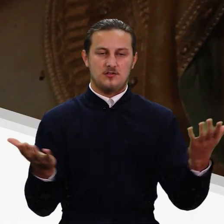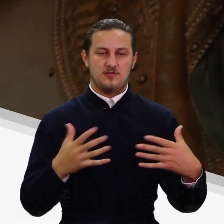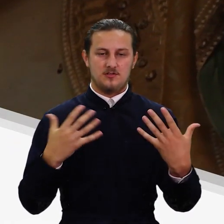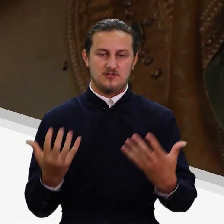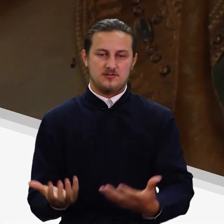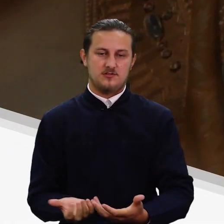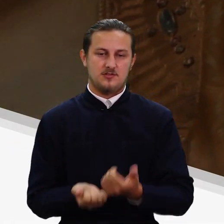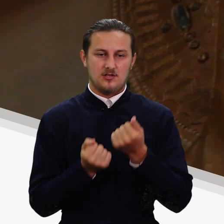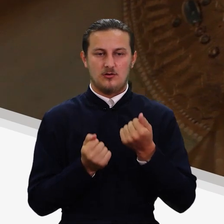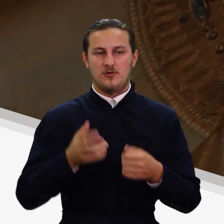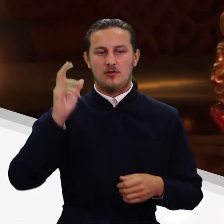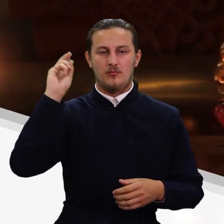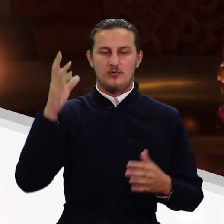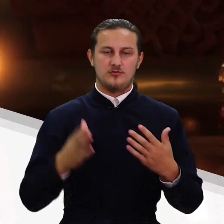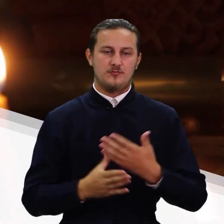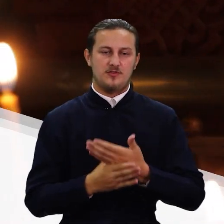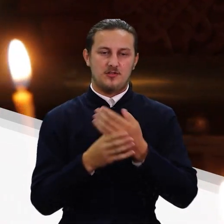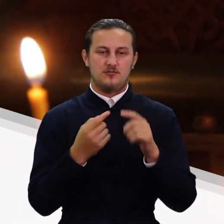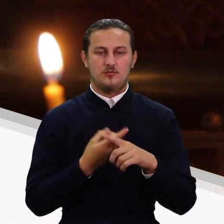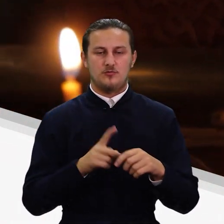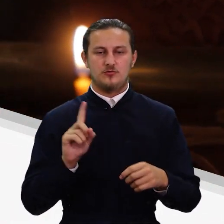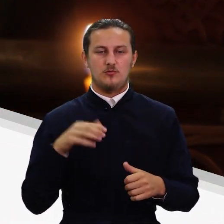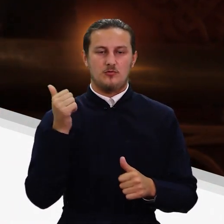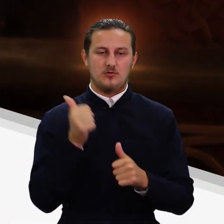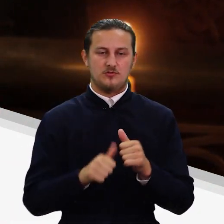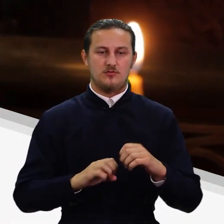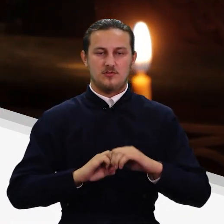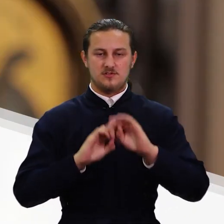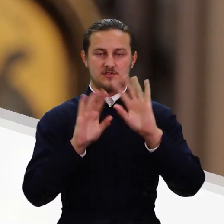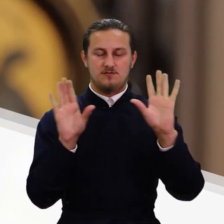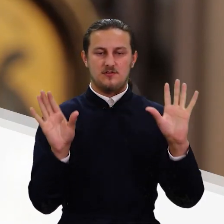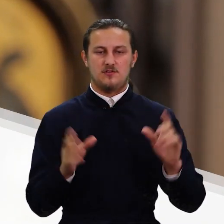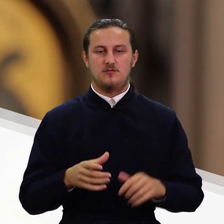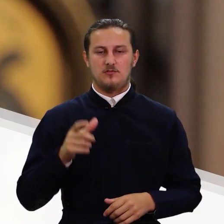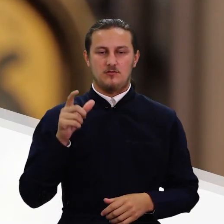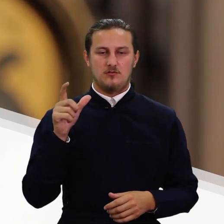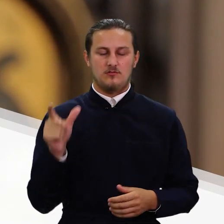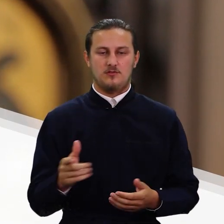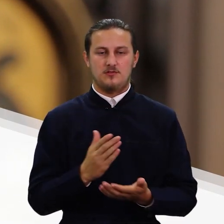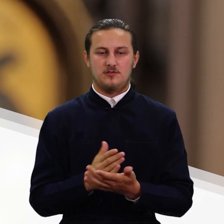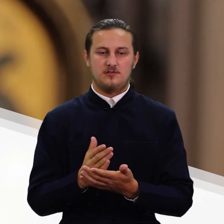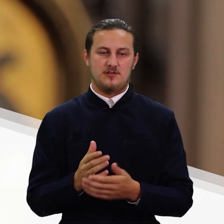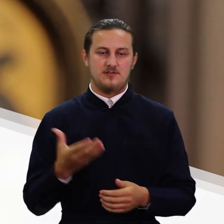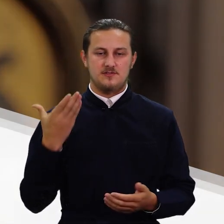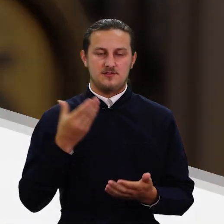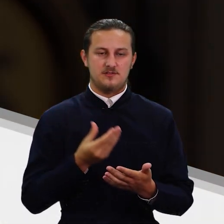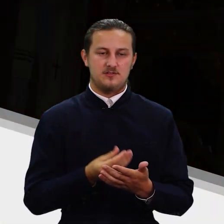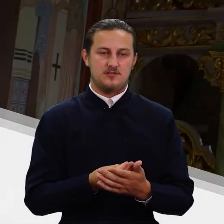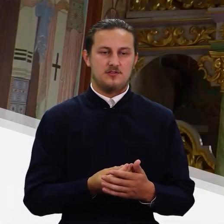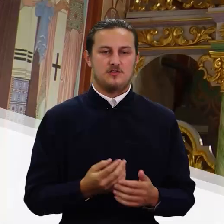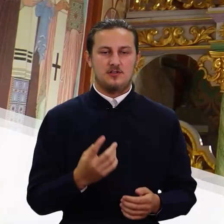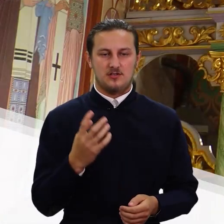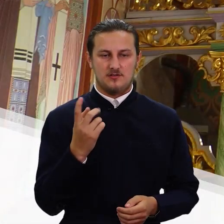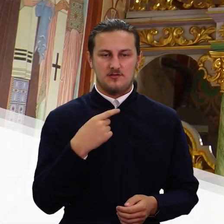Божу. Бо ж у кожного святого є власний портрет життя і подвигу з набутими особливими духовними дарами. Тому